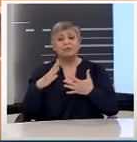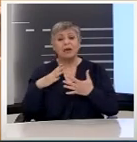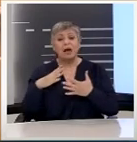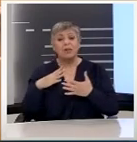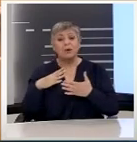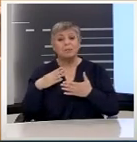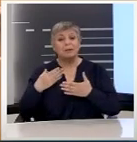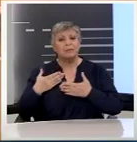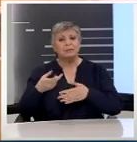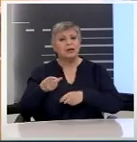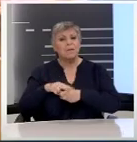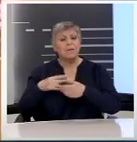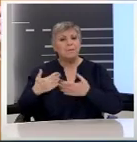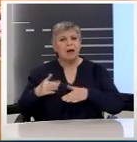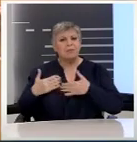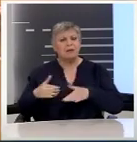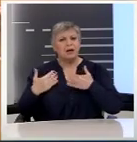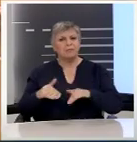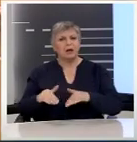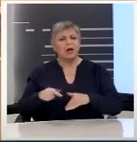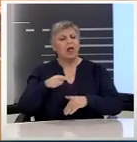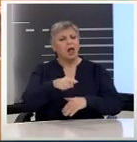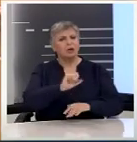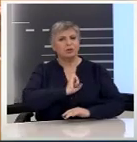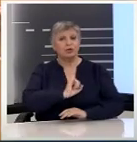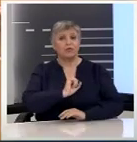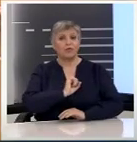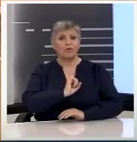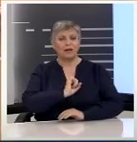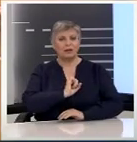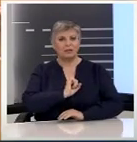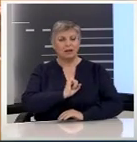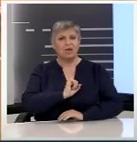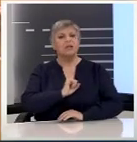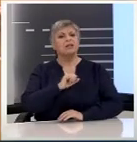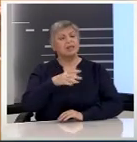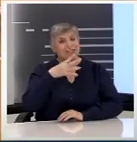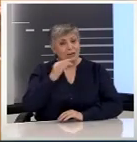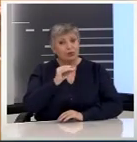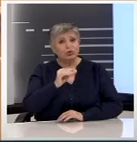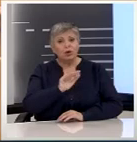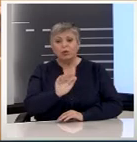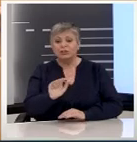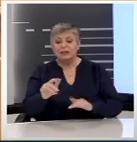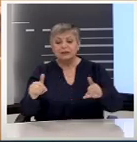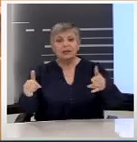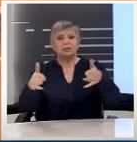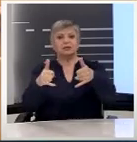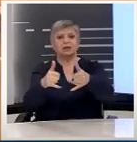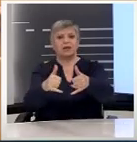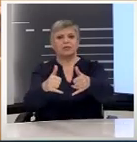Αυτά όλα εσείς τα περνάτε στην άκρη και λέτε το πρόβλημα είναι η συνομιλία. Κυρίες και κύριοι